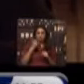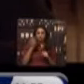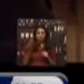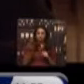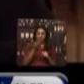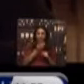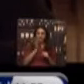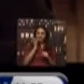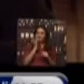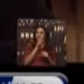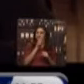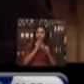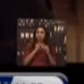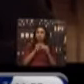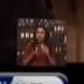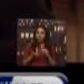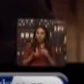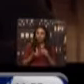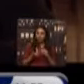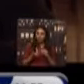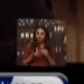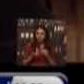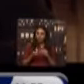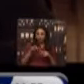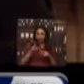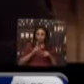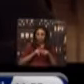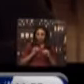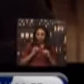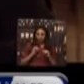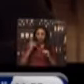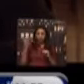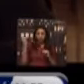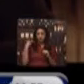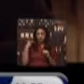اضراب شحاتين ده احسان برضو.